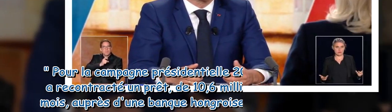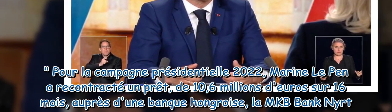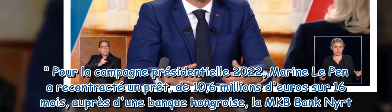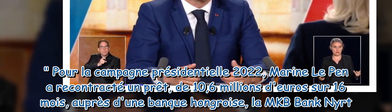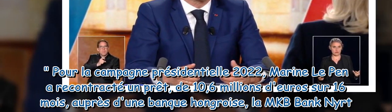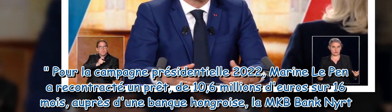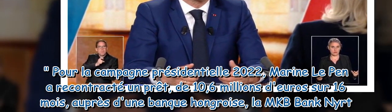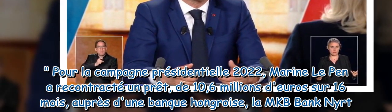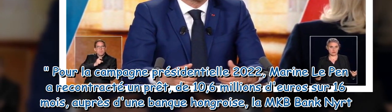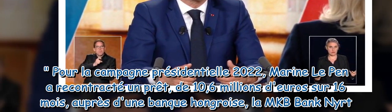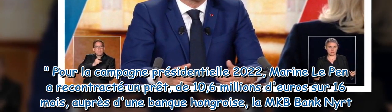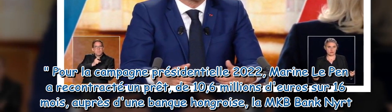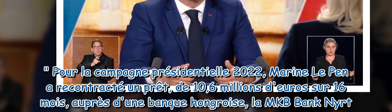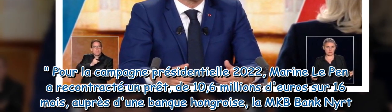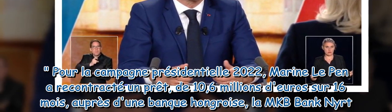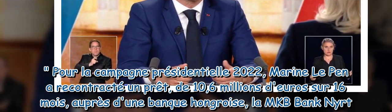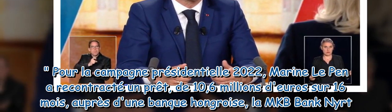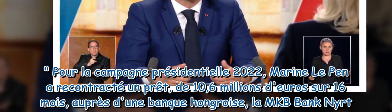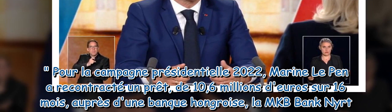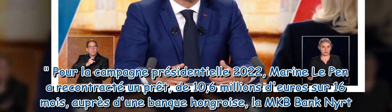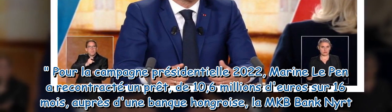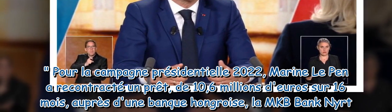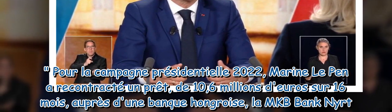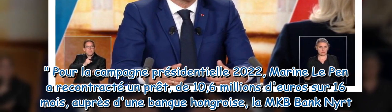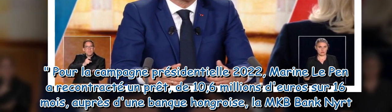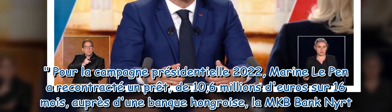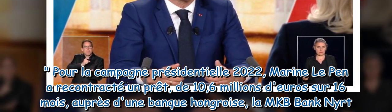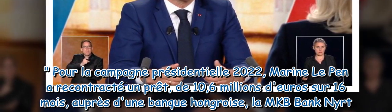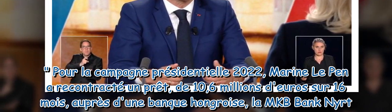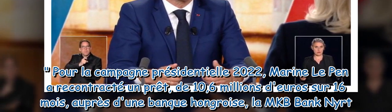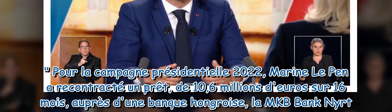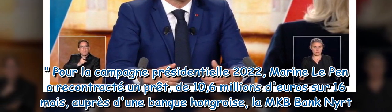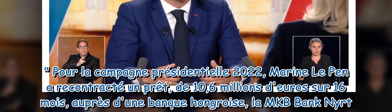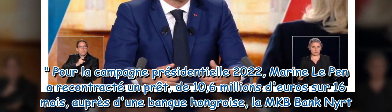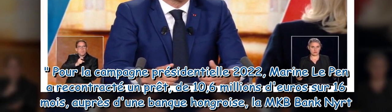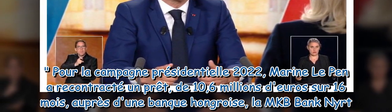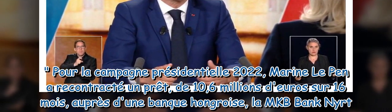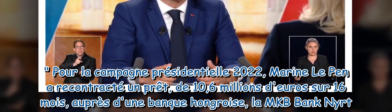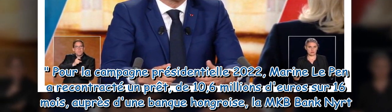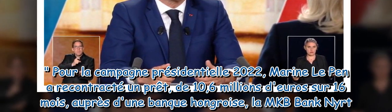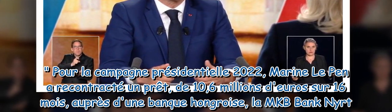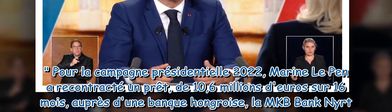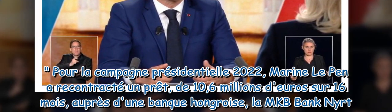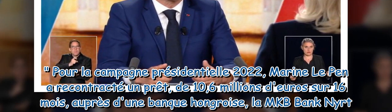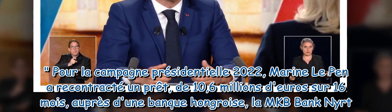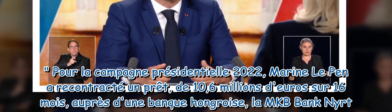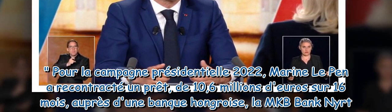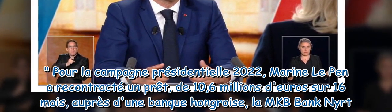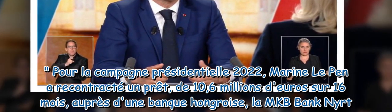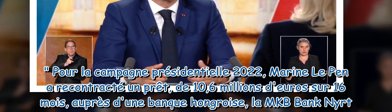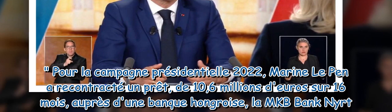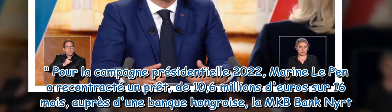pour la campagne présidentielle 2022 marine le pen ar contracter un prêt de 10,6 millions d'euros sur 16 mois